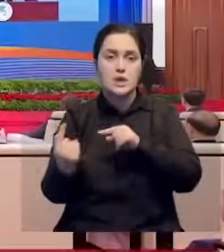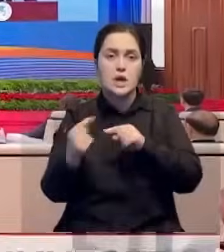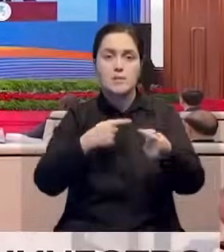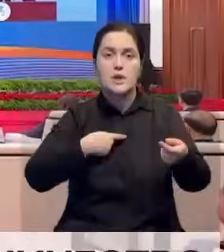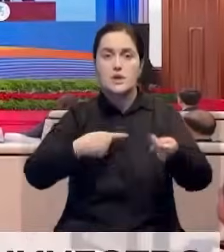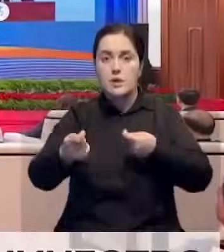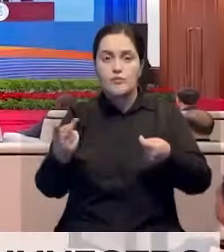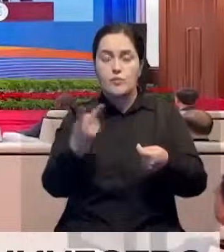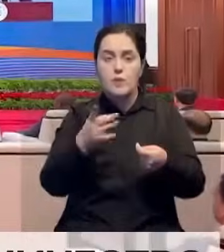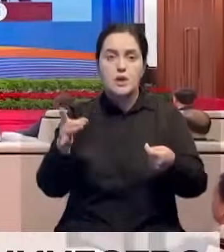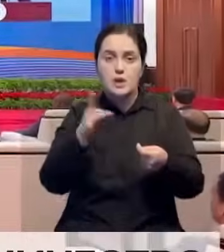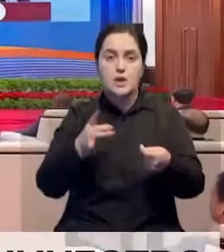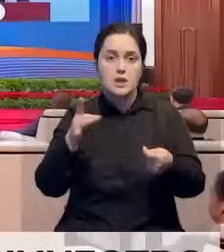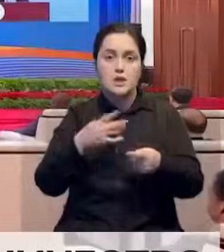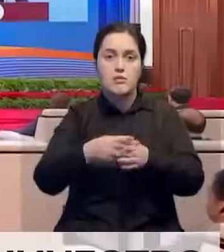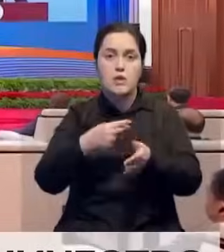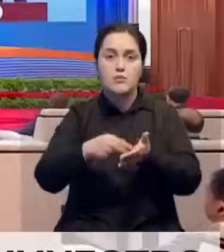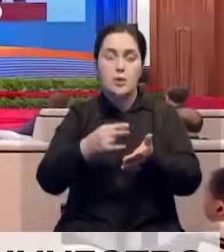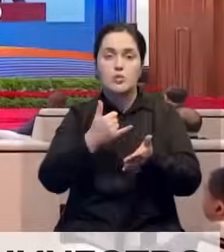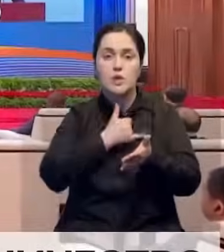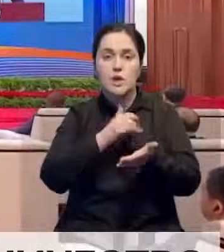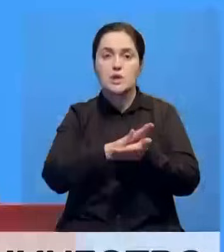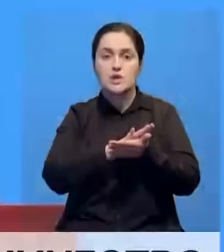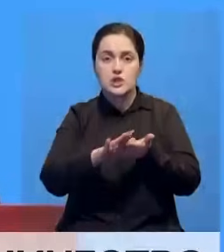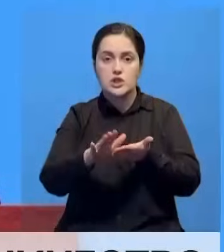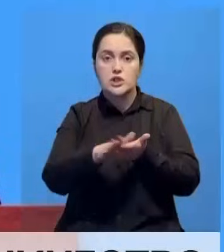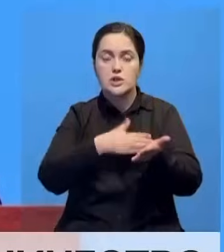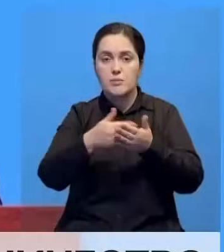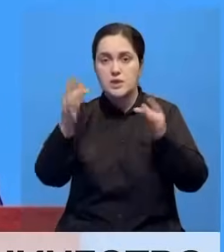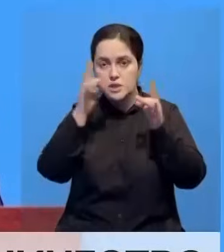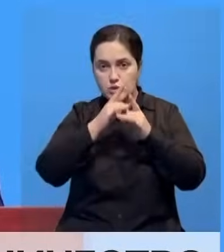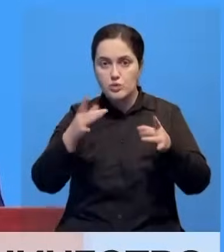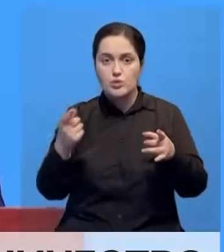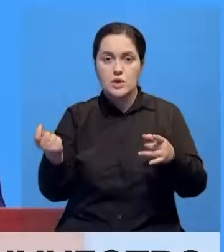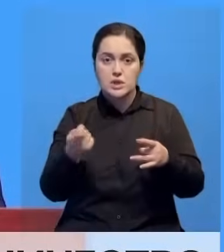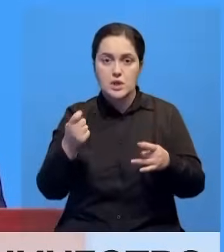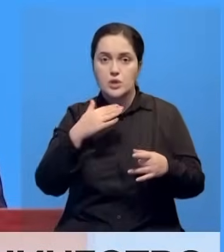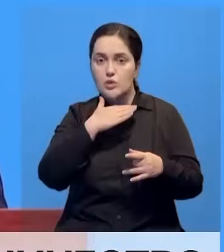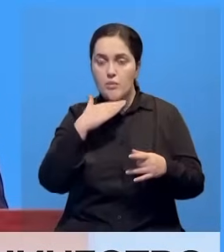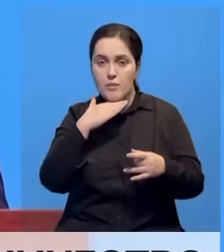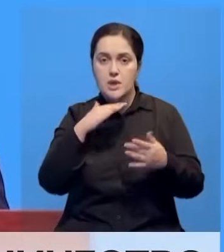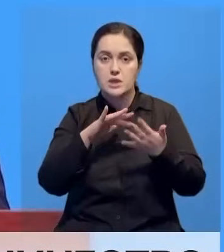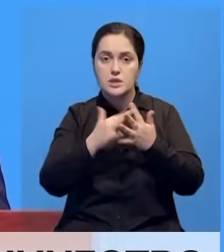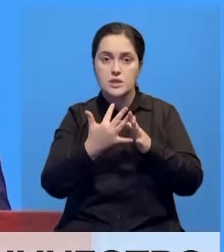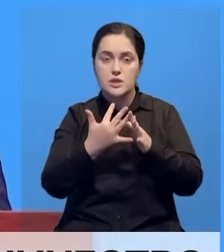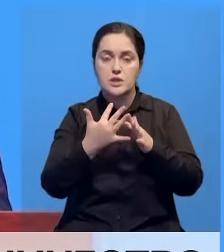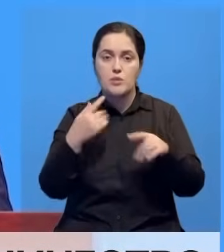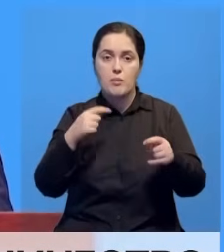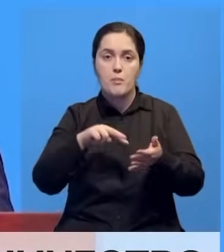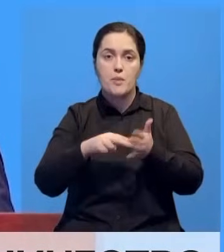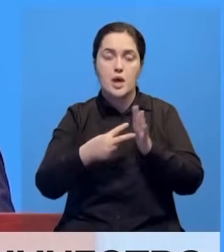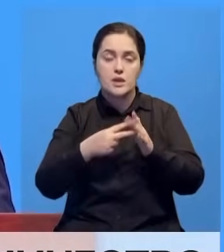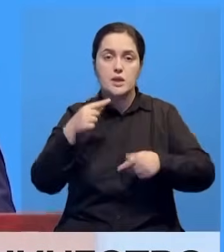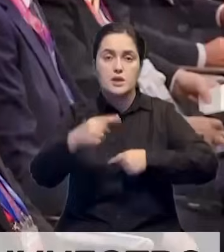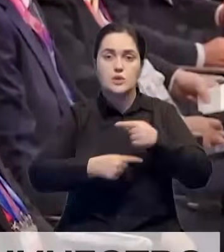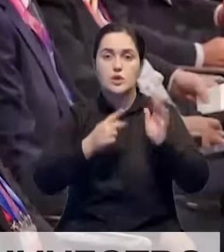между двумя республиками. Китай сегодня закупает у нас экологически чистые масличные культуры, зерно, мясо и другие